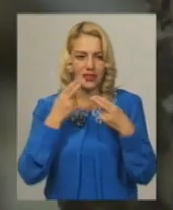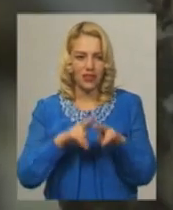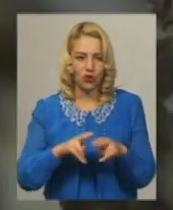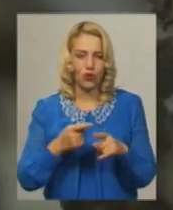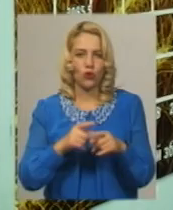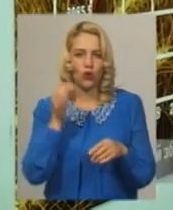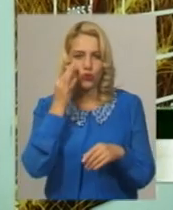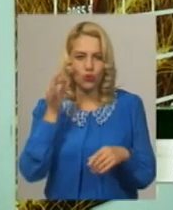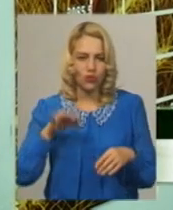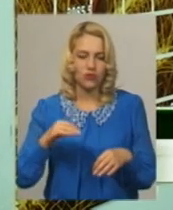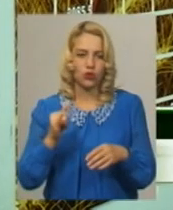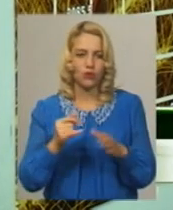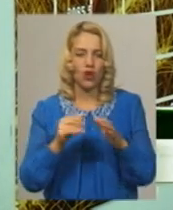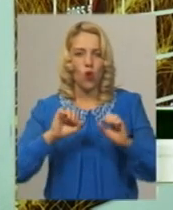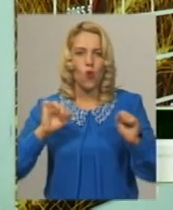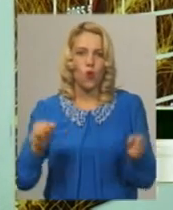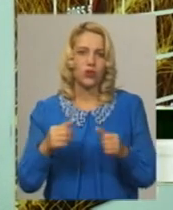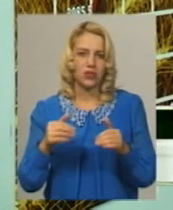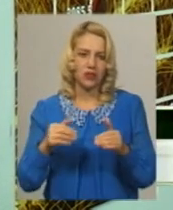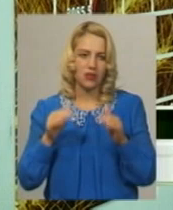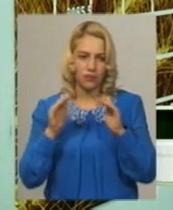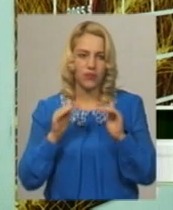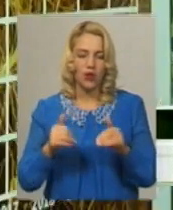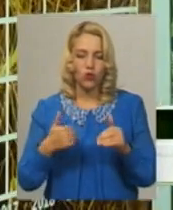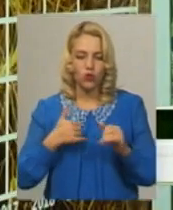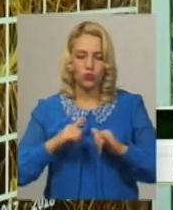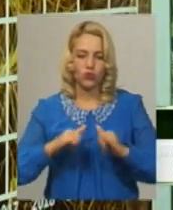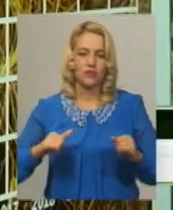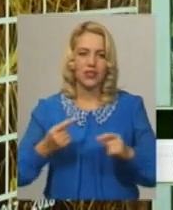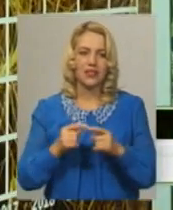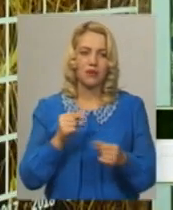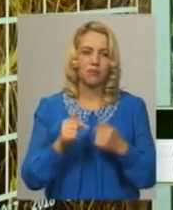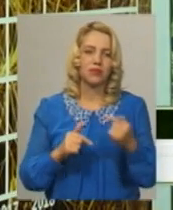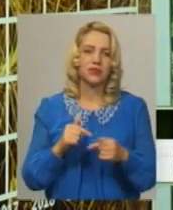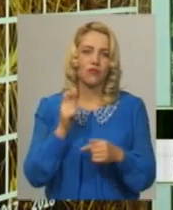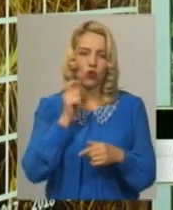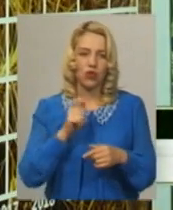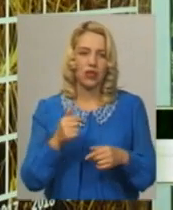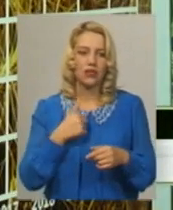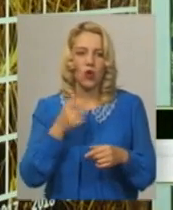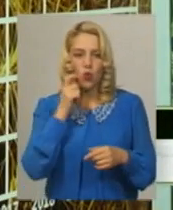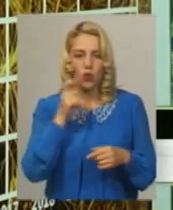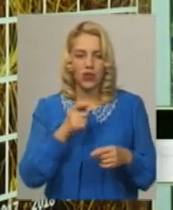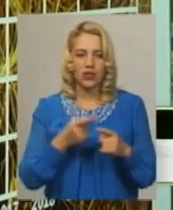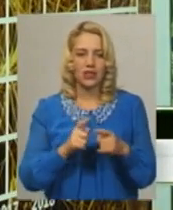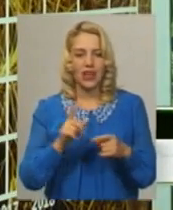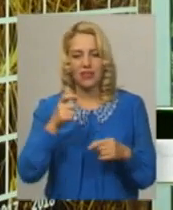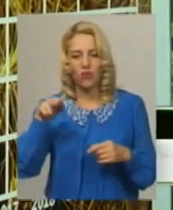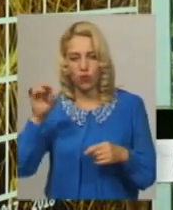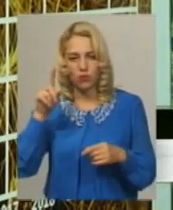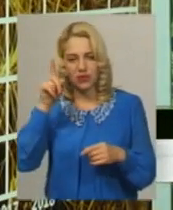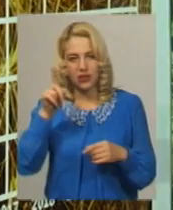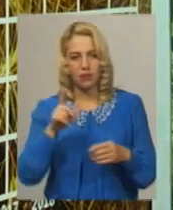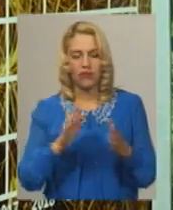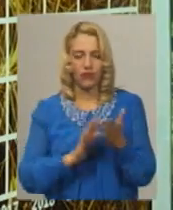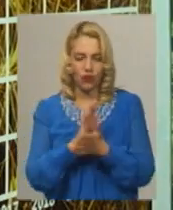холодильними установками. Ми хочемо розвинути цей бізнес в Україні. В країнах Європи так вирощують равлики в малі ферми. Так,